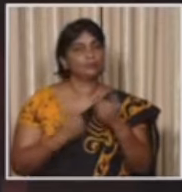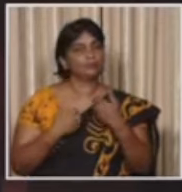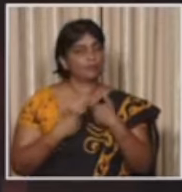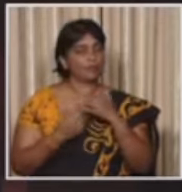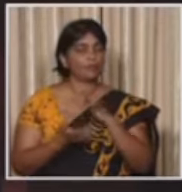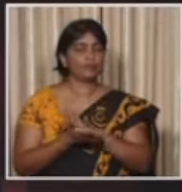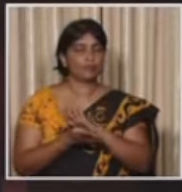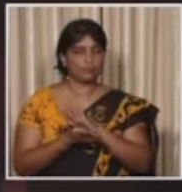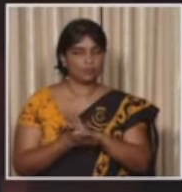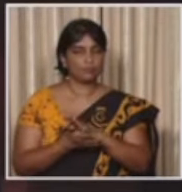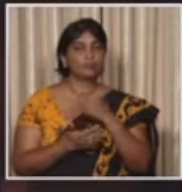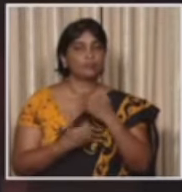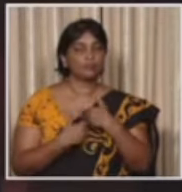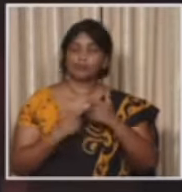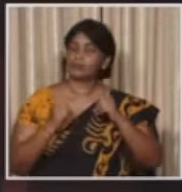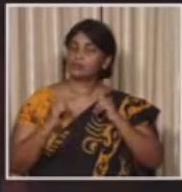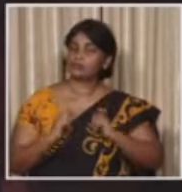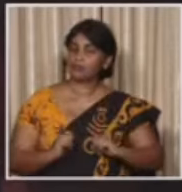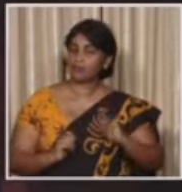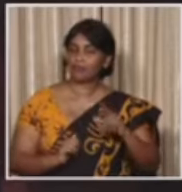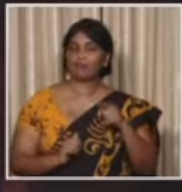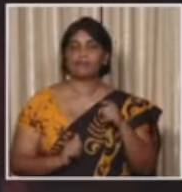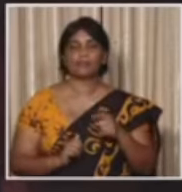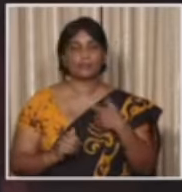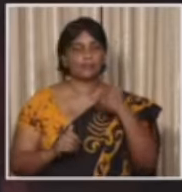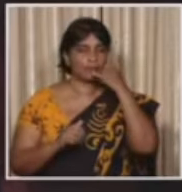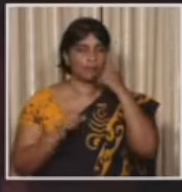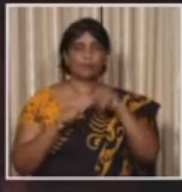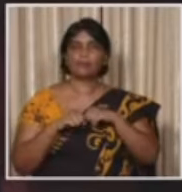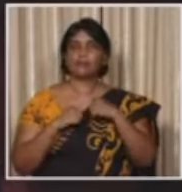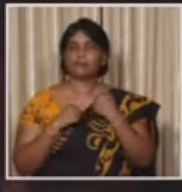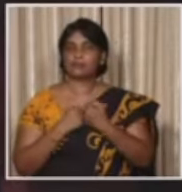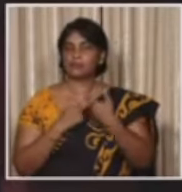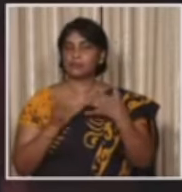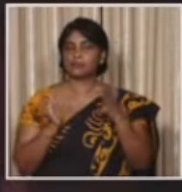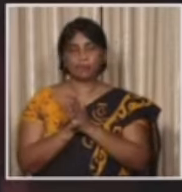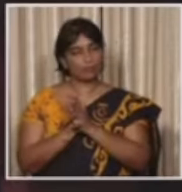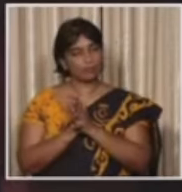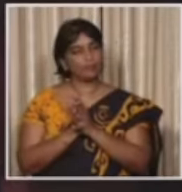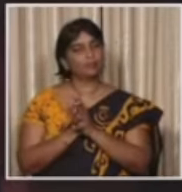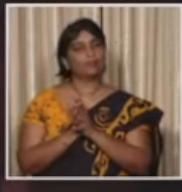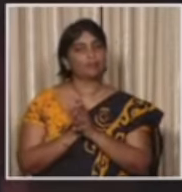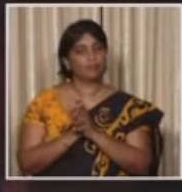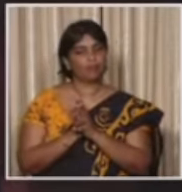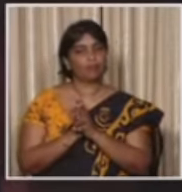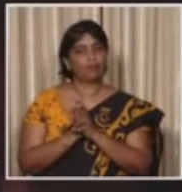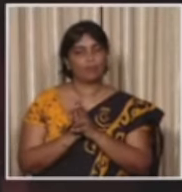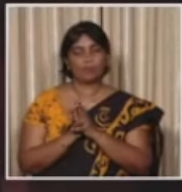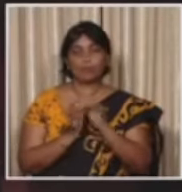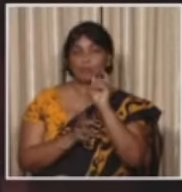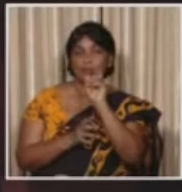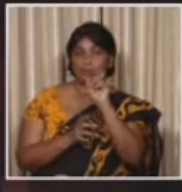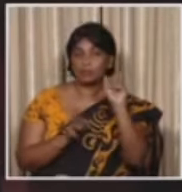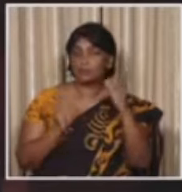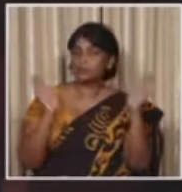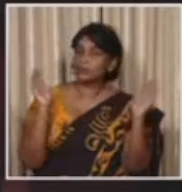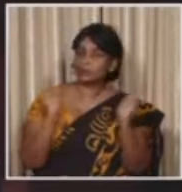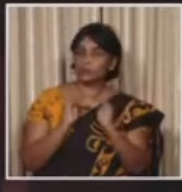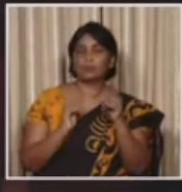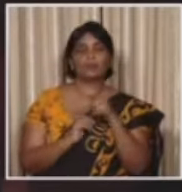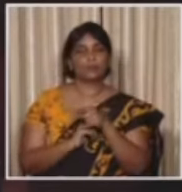සතුටු වෙනවා. අපි ආඩම්බර වෙනවා. සමගි ජන බලවේගයත් සමගි ජන සන්ධානයත් වචනේ